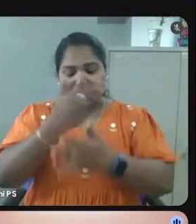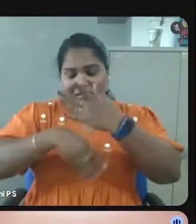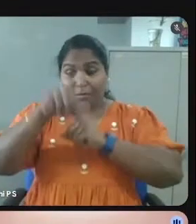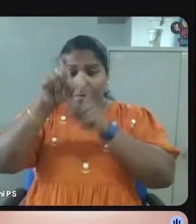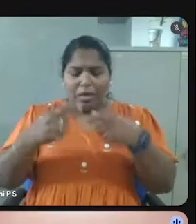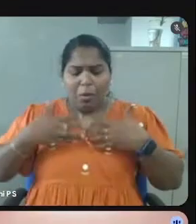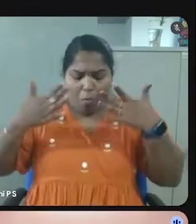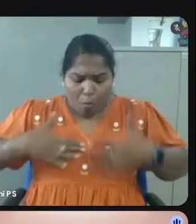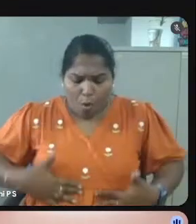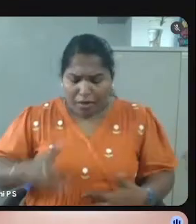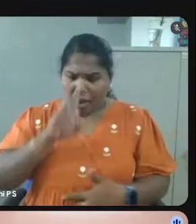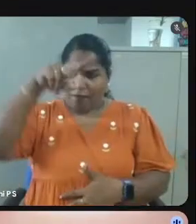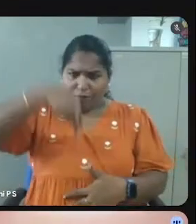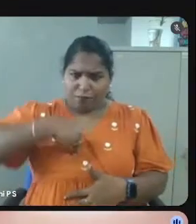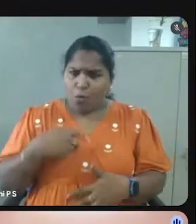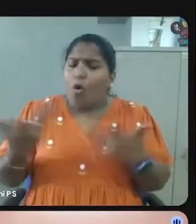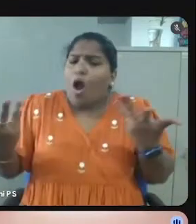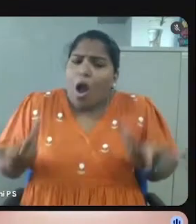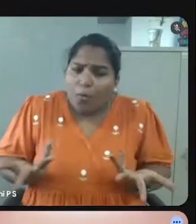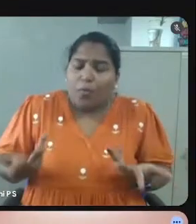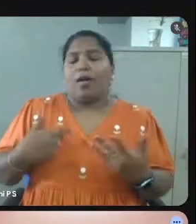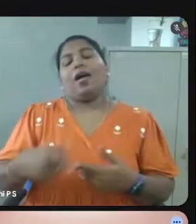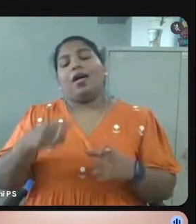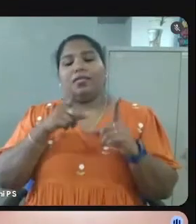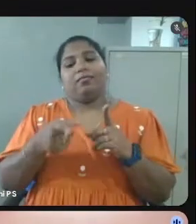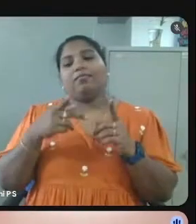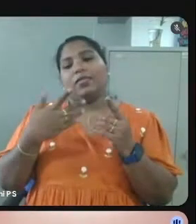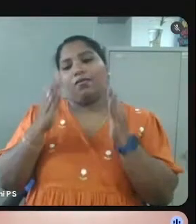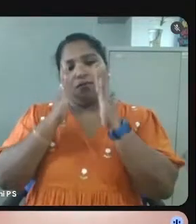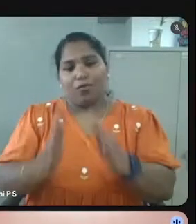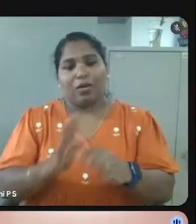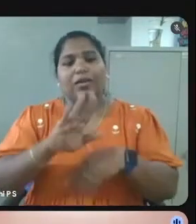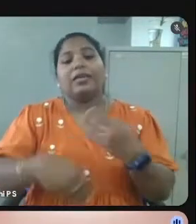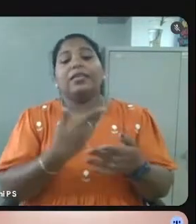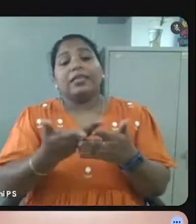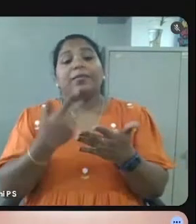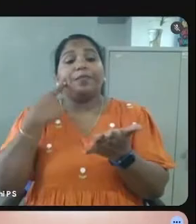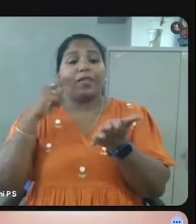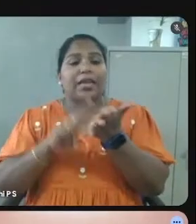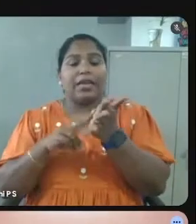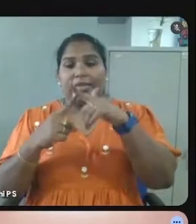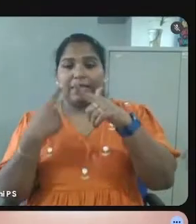എങ്ങനെ വ്യൂ ചെയ്യുന്നു സെക്ഷുവൽ ആക്ടിവിറ്റിക്ക്, അതാണ് നോക്കുന്നത്. പിന്നെ ഇന്റിമസിയും സെക്ഷുവൽ ഹെൽപ്പ്.